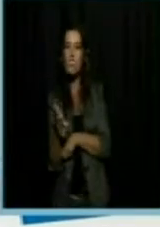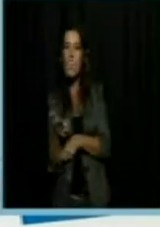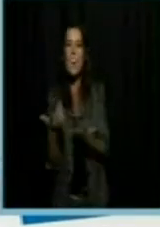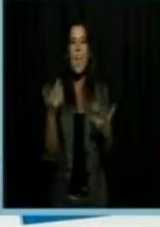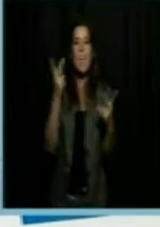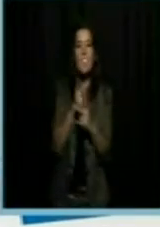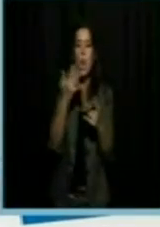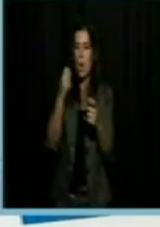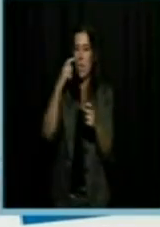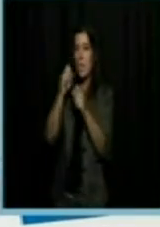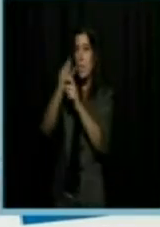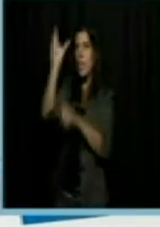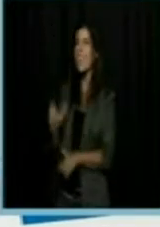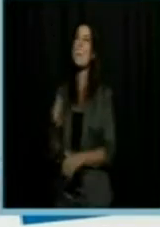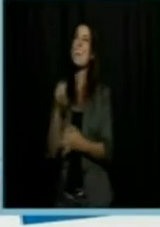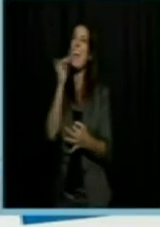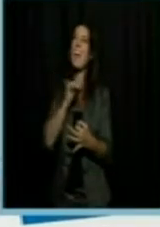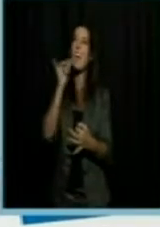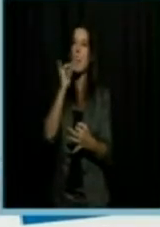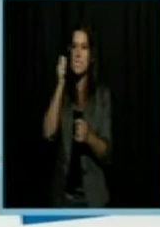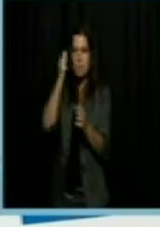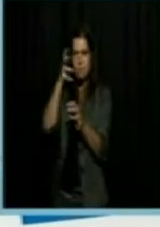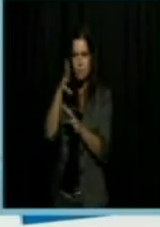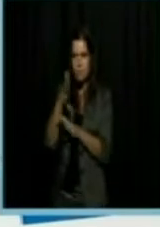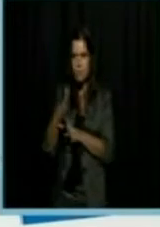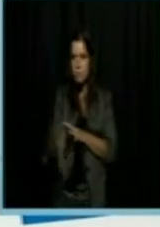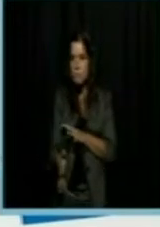vero dell'Italia. Questa radiografia